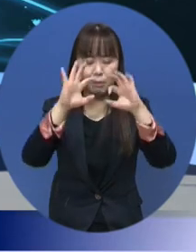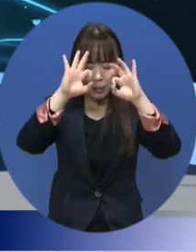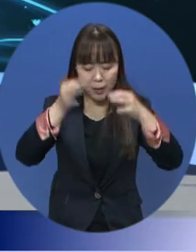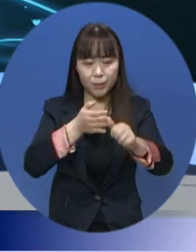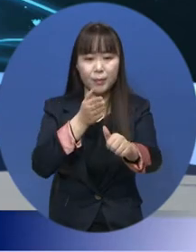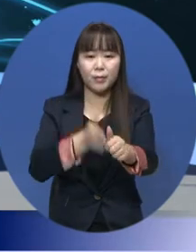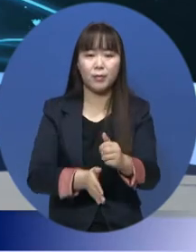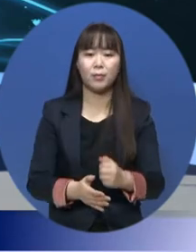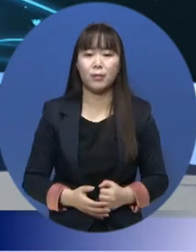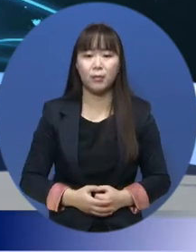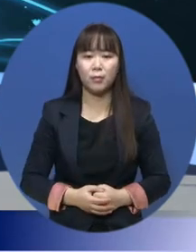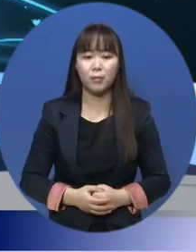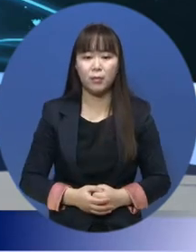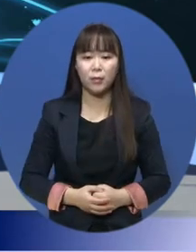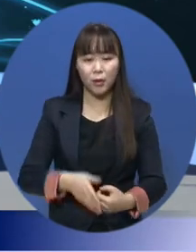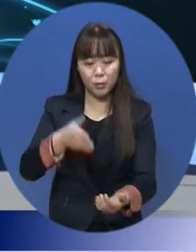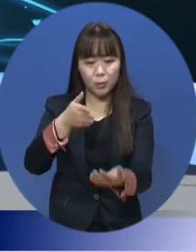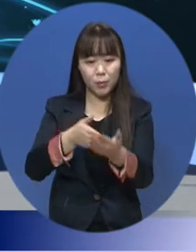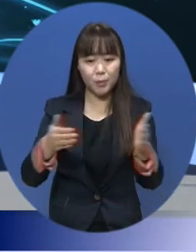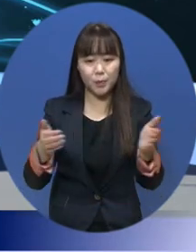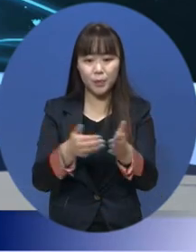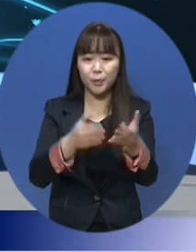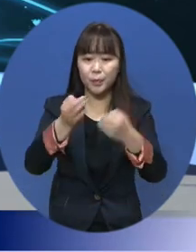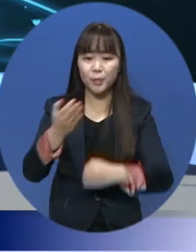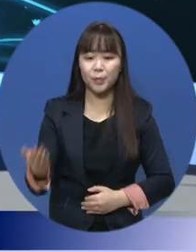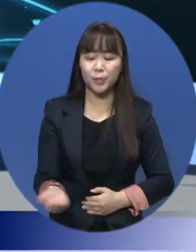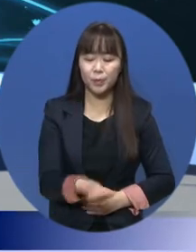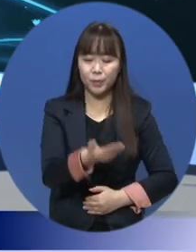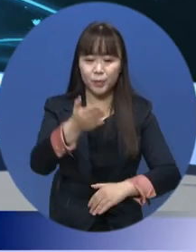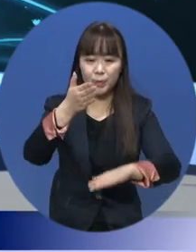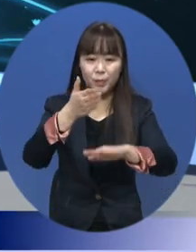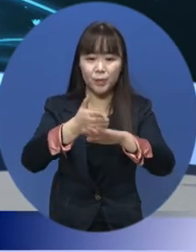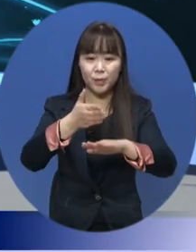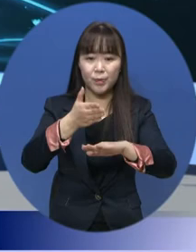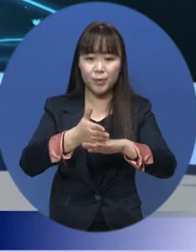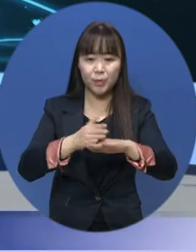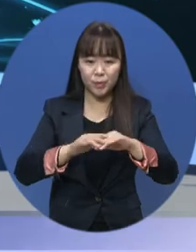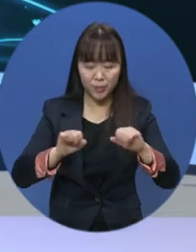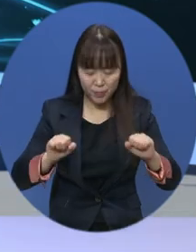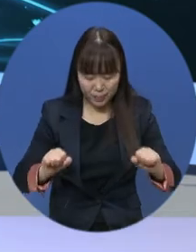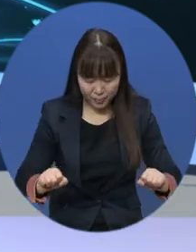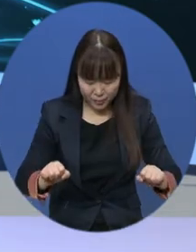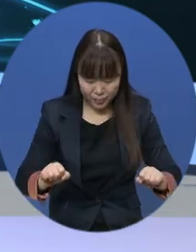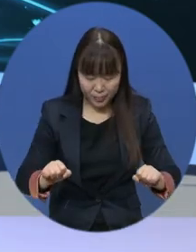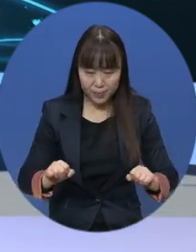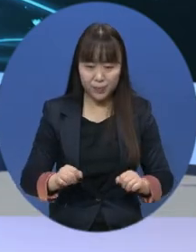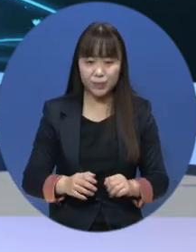겠습니다 이상 복지 tv 뉴스를 마칩니다 시청해주신 여러분 고맙습니다